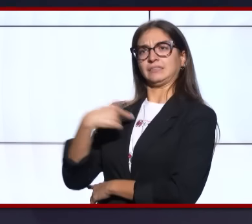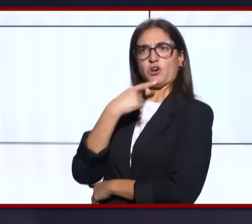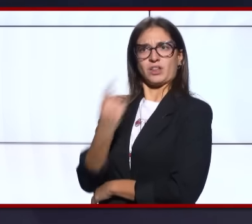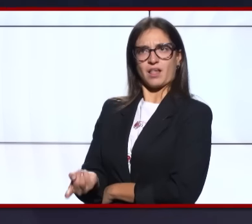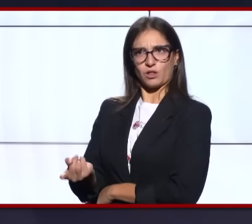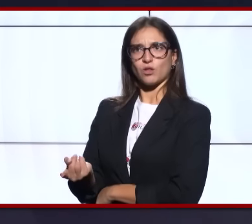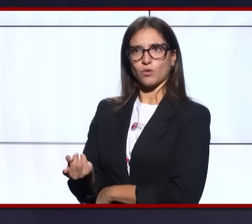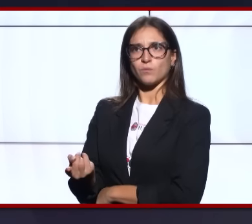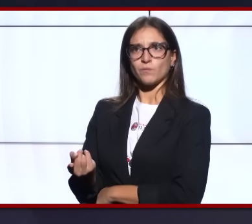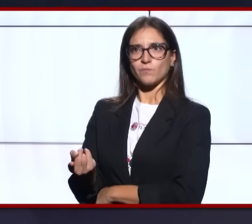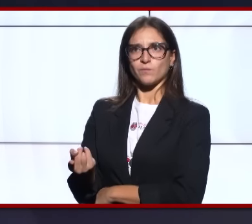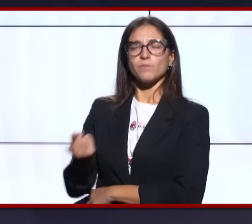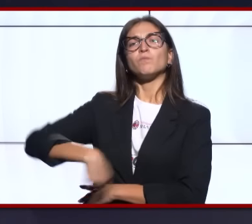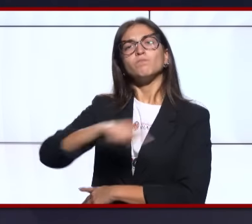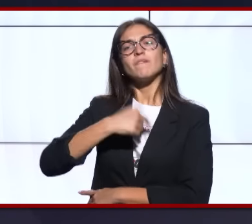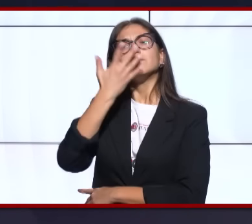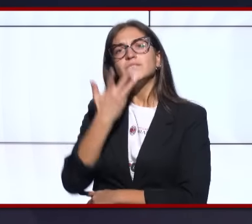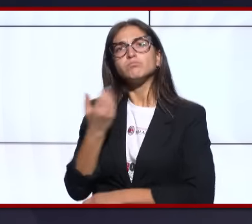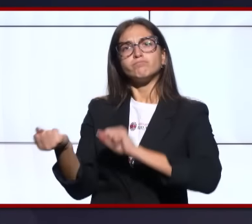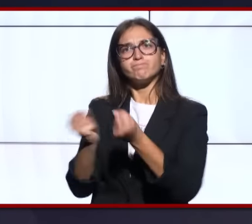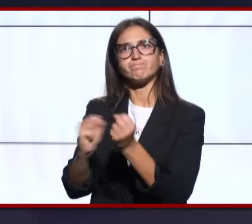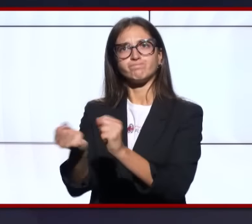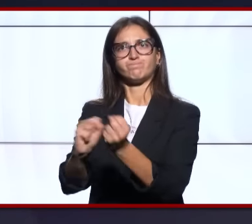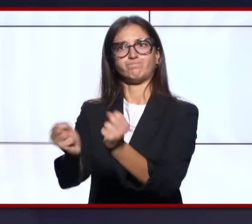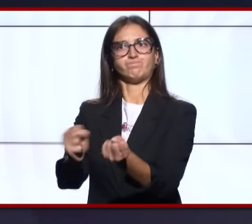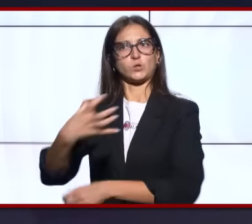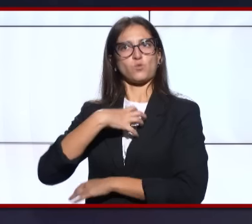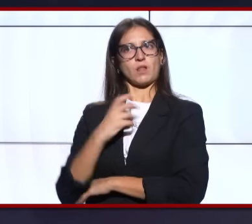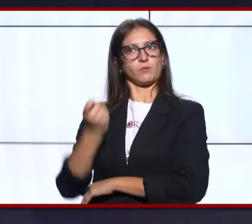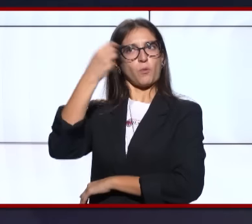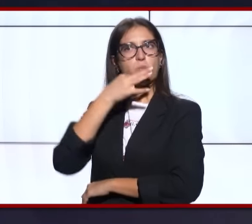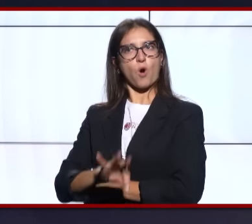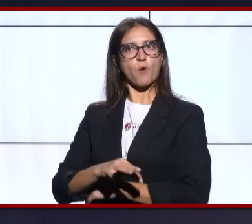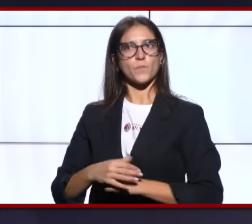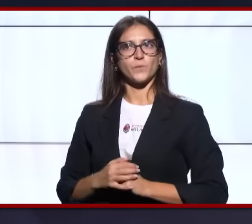vogliamo vogliamo continuare a lottare per vincere lo